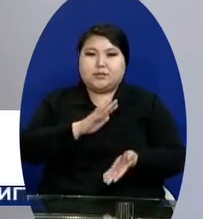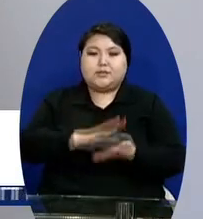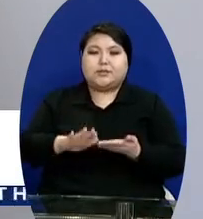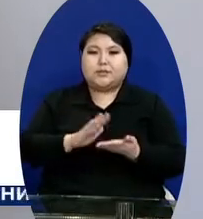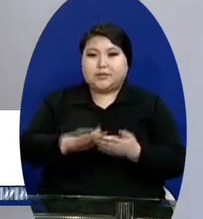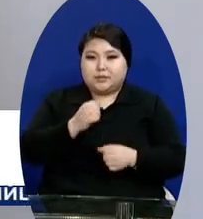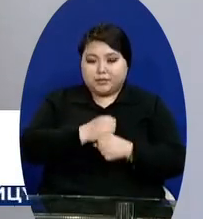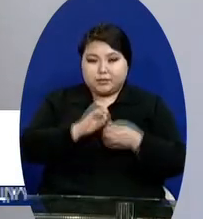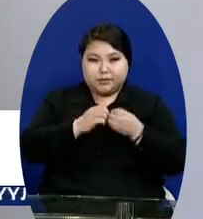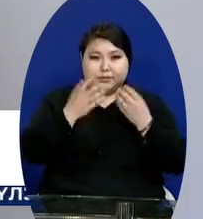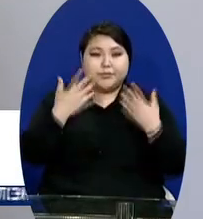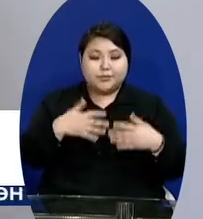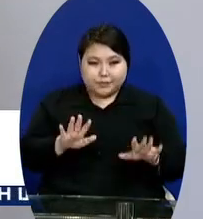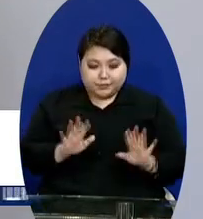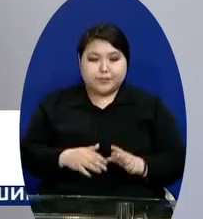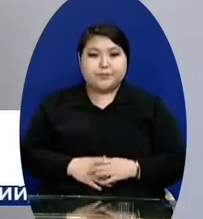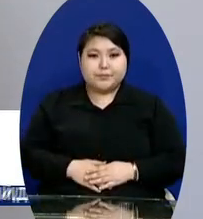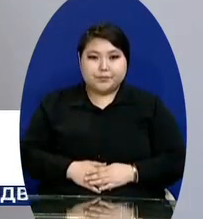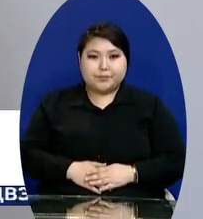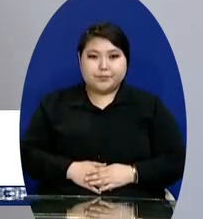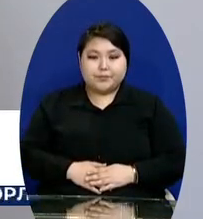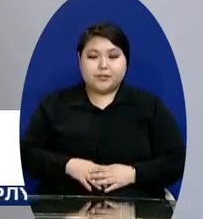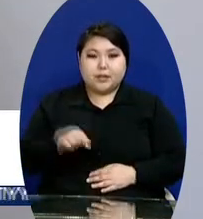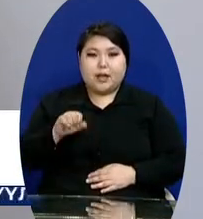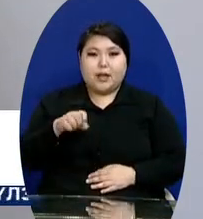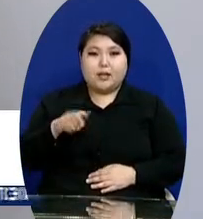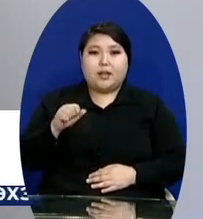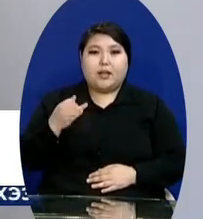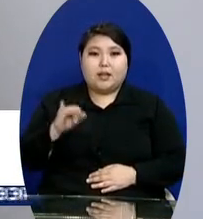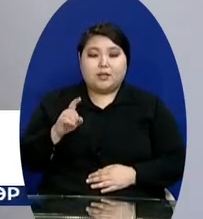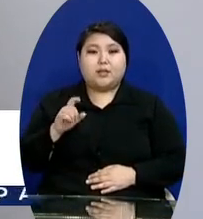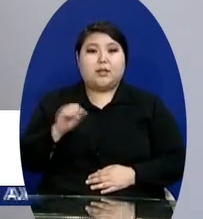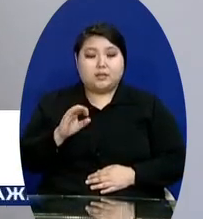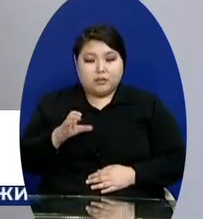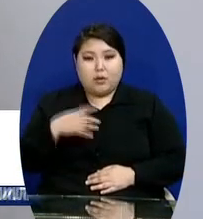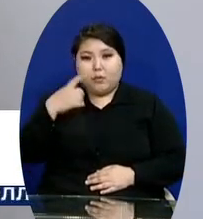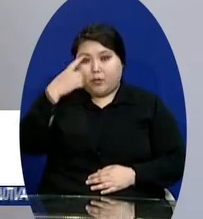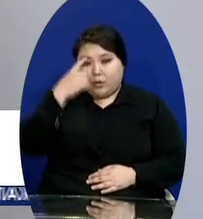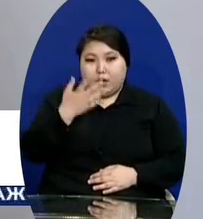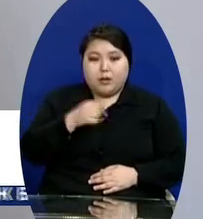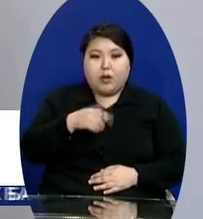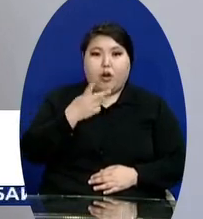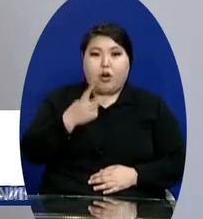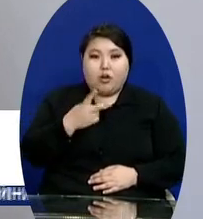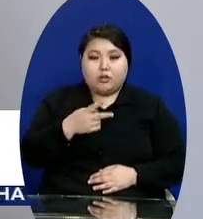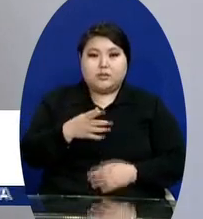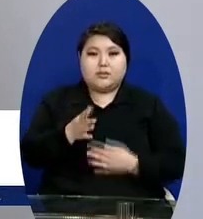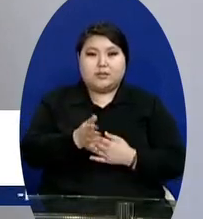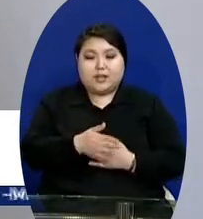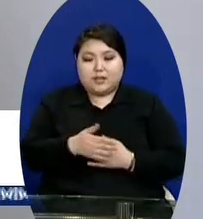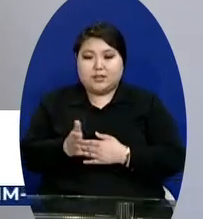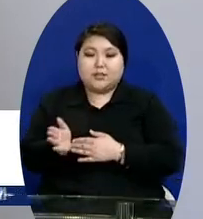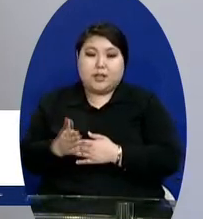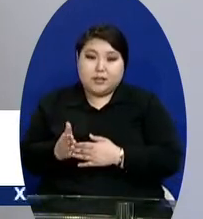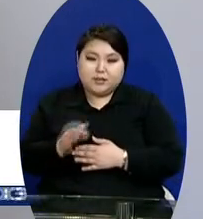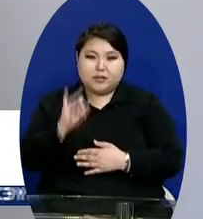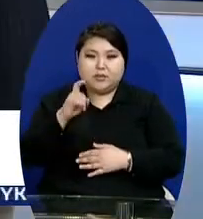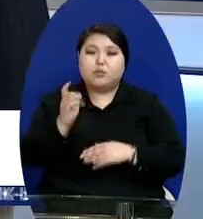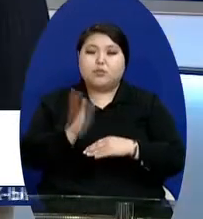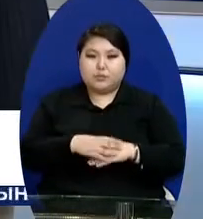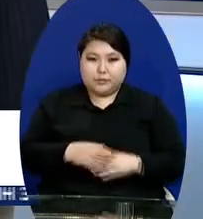байгаа. Нин ядангуй Алтай сугас, Монгол хадрангаас нь хоёр зүйлийн загс их хорогдсон